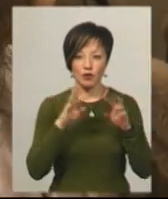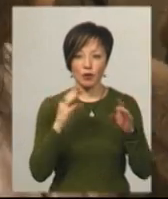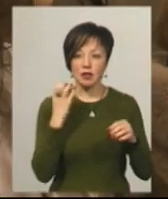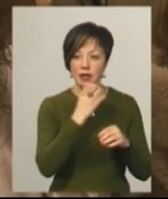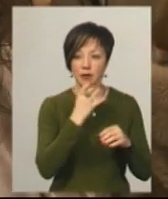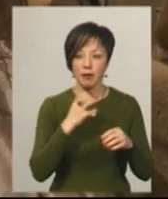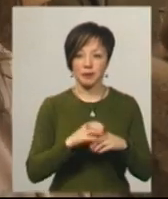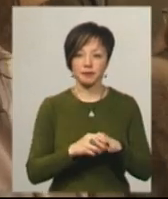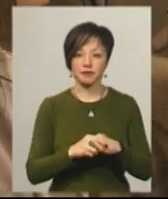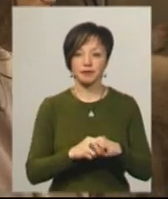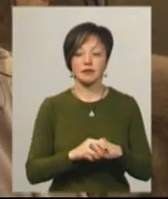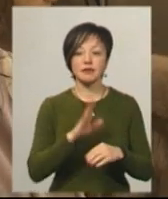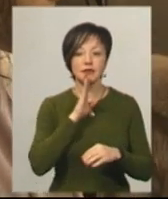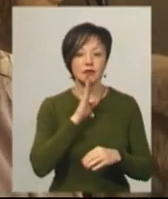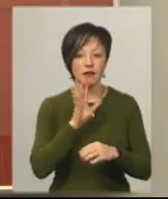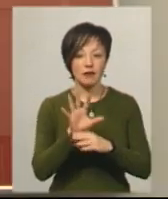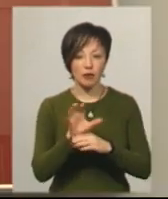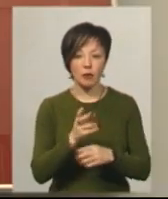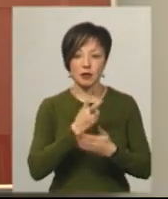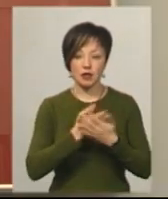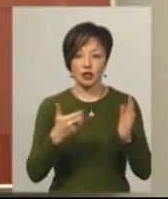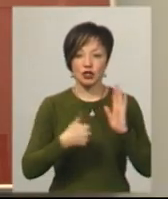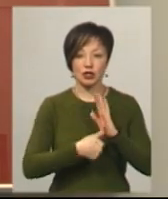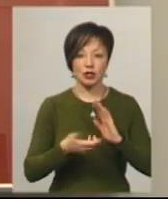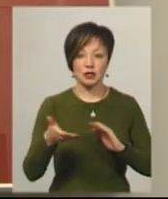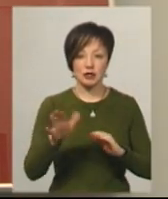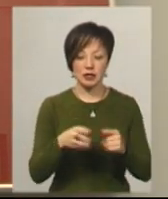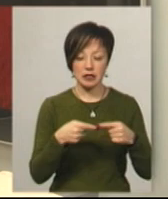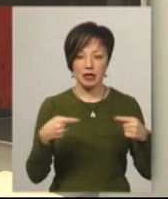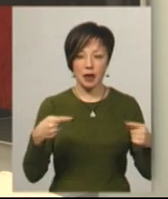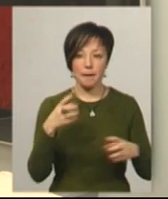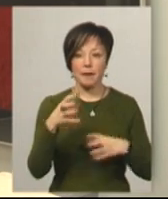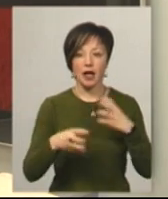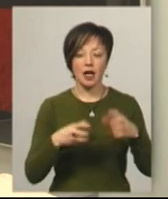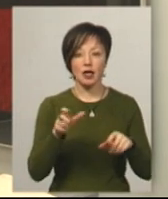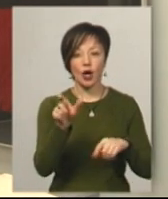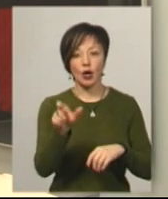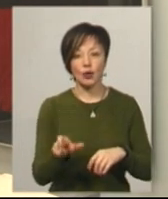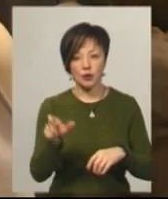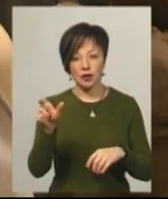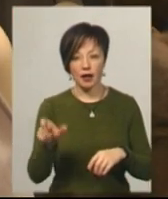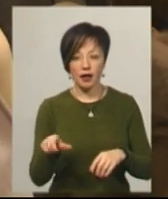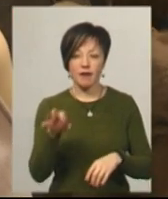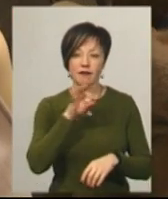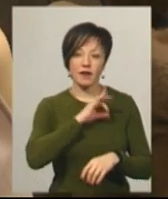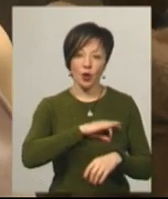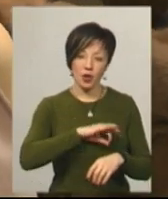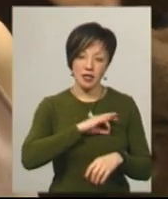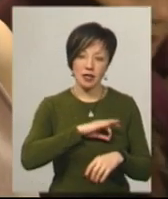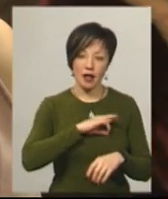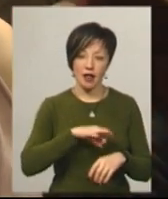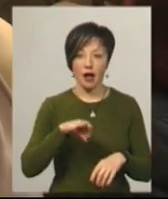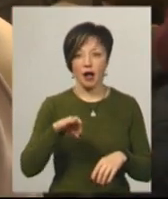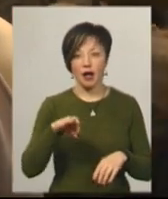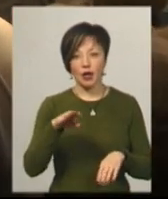тримба. Фотограф Марина Шавирина-Школяр представила 6 світлин із серії «Планета людей», де використала гру кольорів. Я дуже